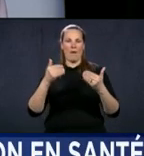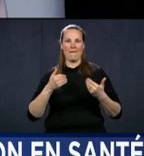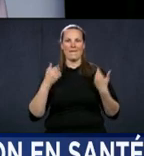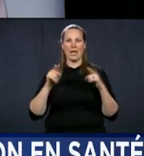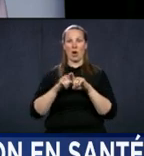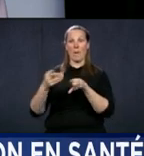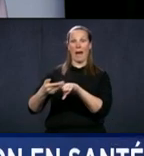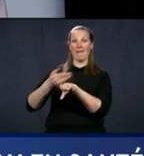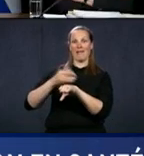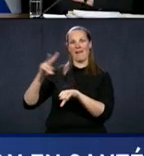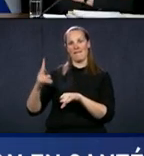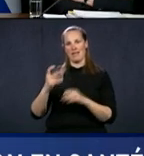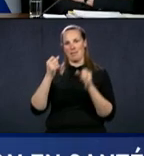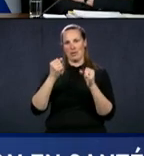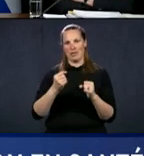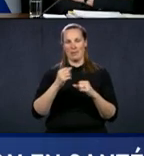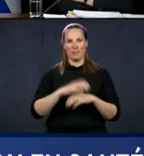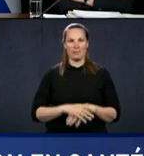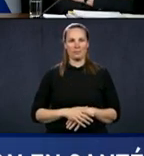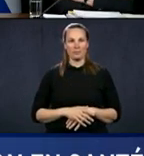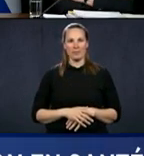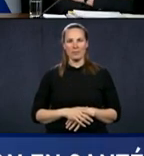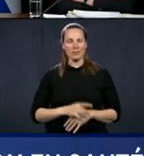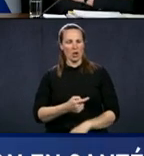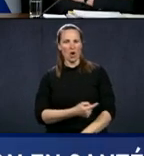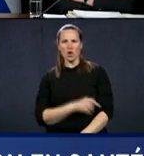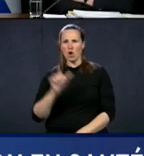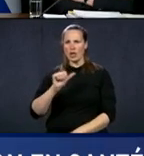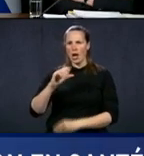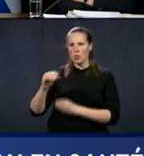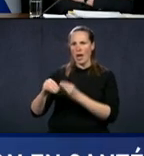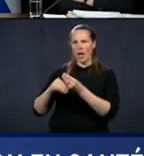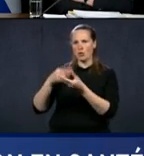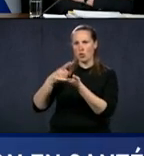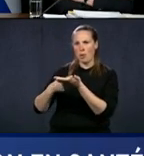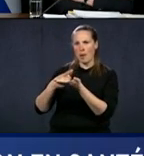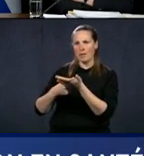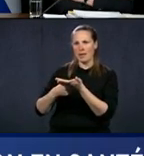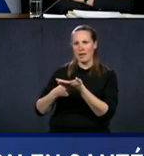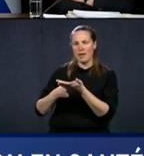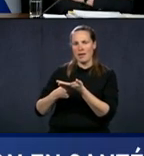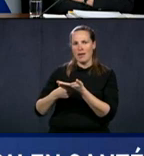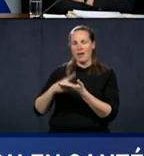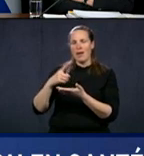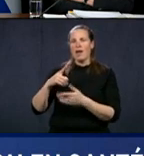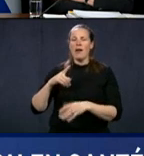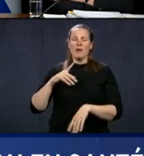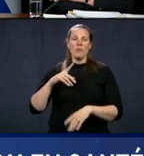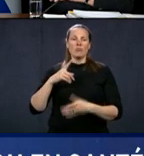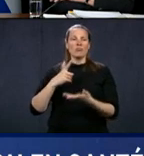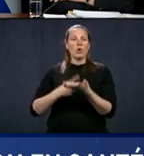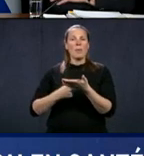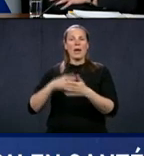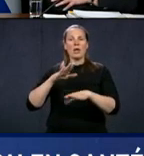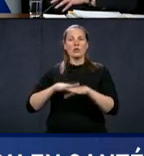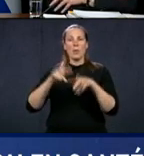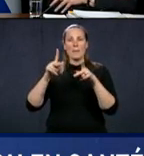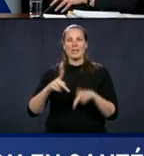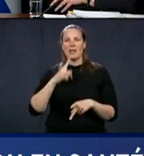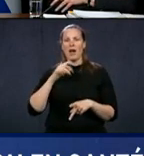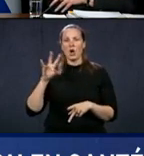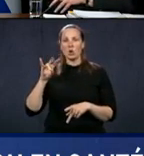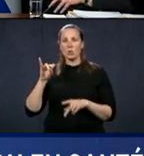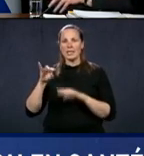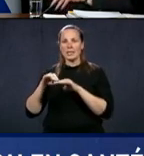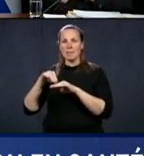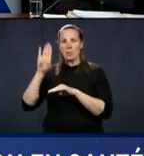possible. Madame la Première ministre, j'aurais peut-être une précision à donner par rapport à la question des personnes de 70 ans, parce qu'il peut y avoir, dans des points de